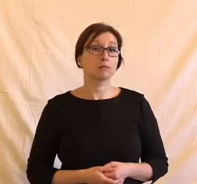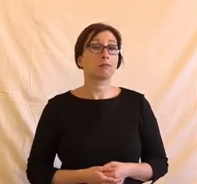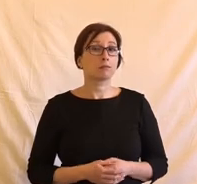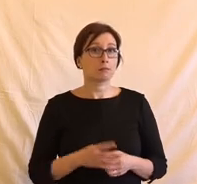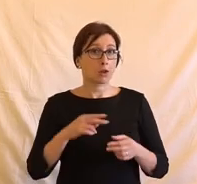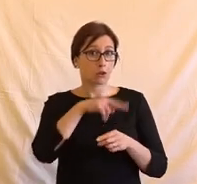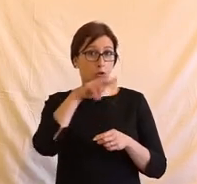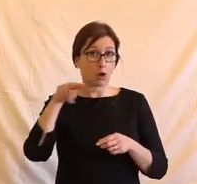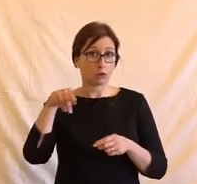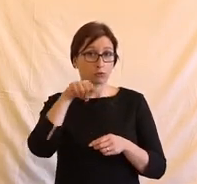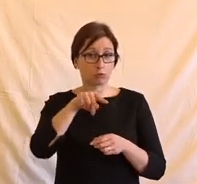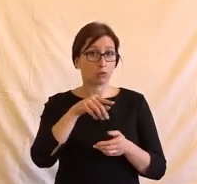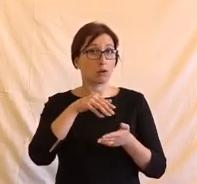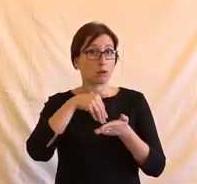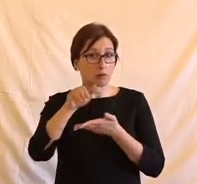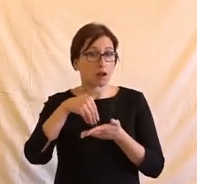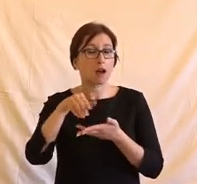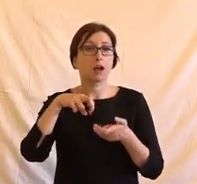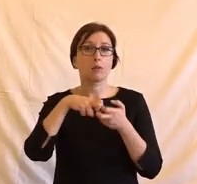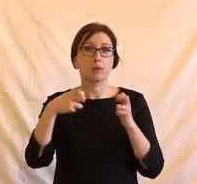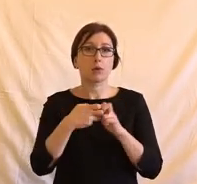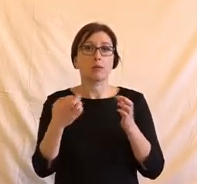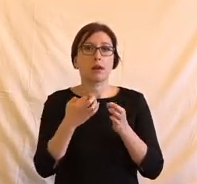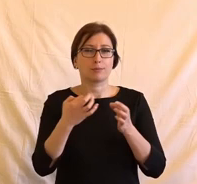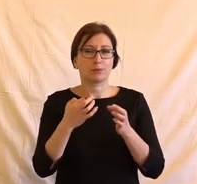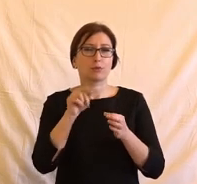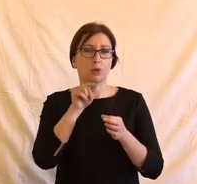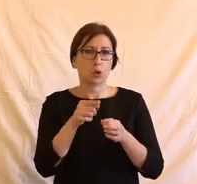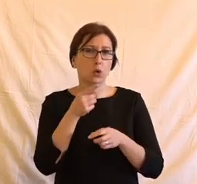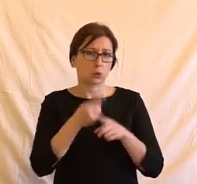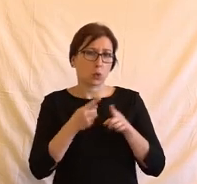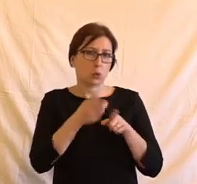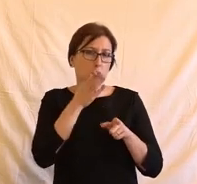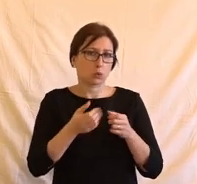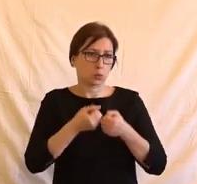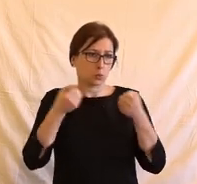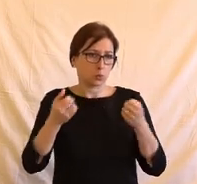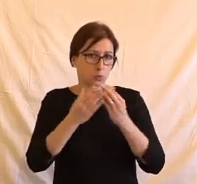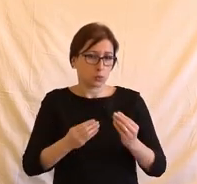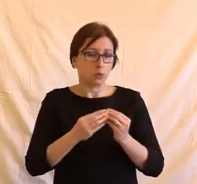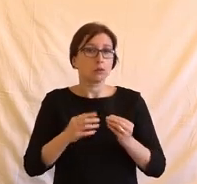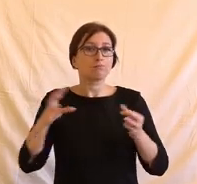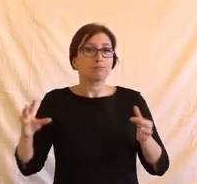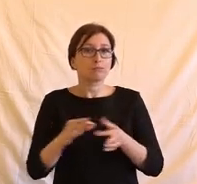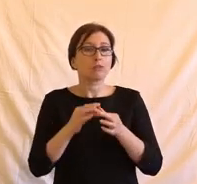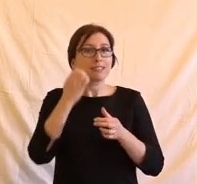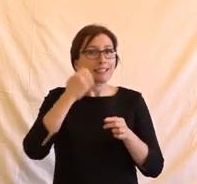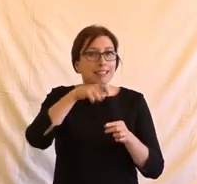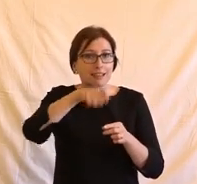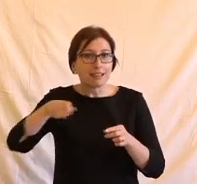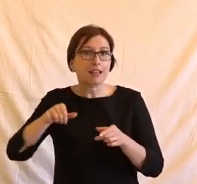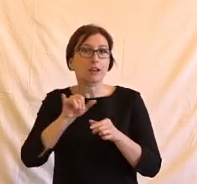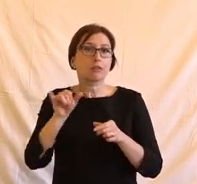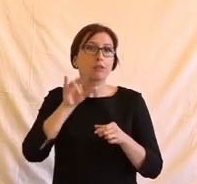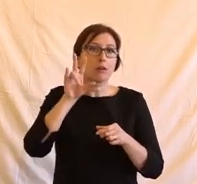Avšak v Norsku přetrvává problém v další oblasti, o které se zmíním, a to je okruh osob, které